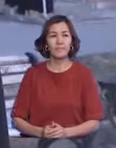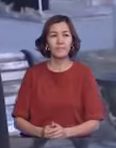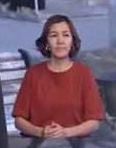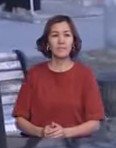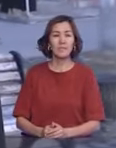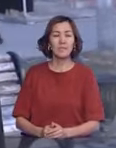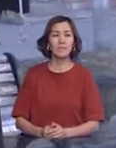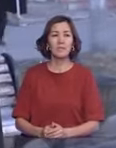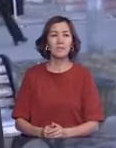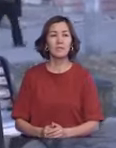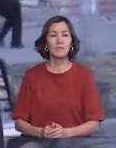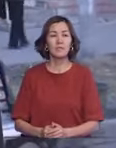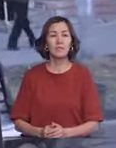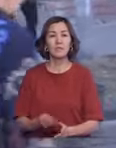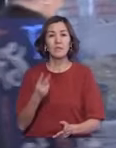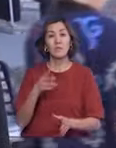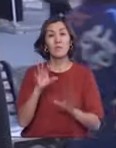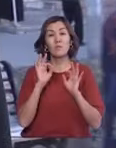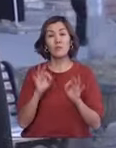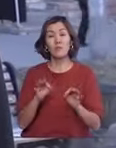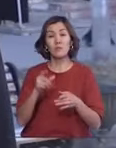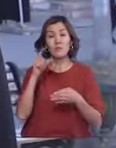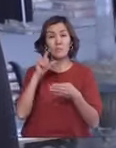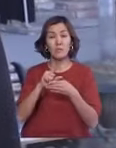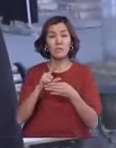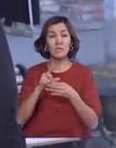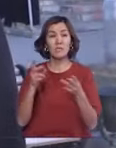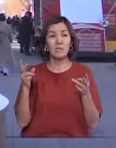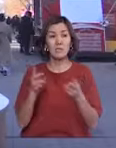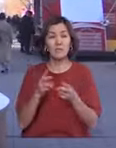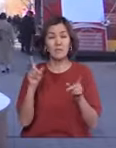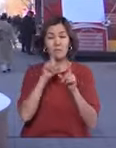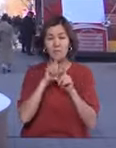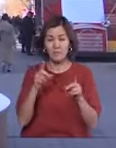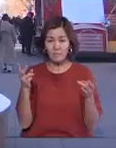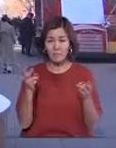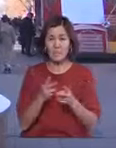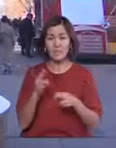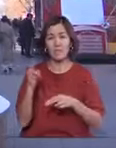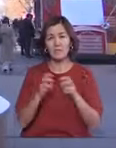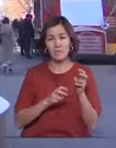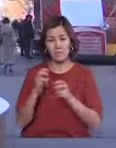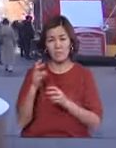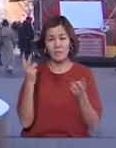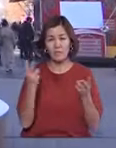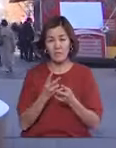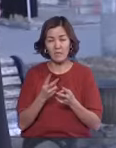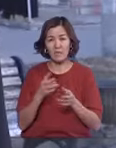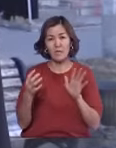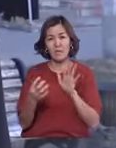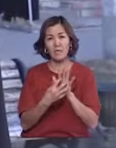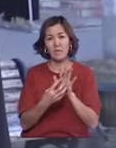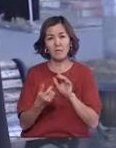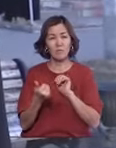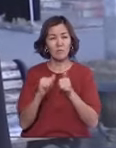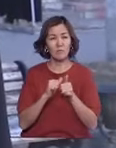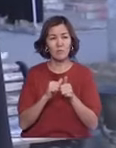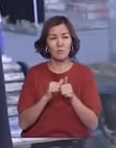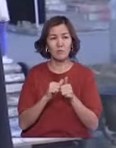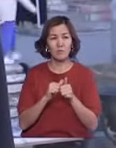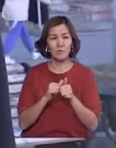Енді екеуі де дұрыс. Мешітте керек, зауатта, мектепте керек. Енді ел таңбаны өзгертуін білмеймін, енді